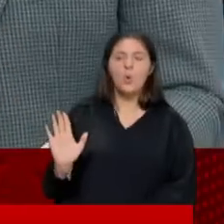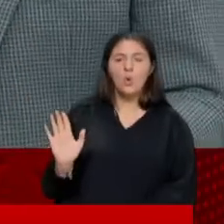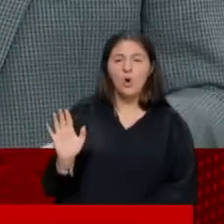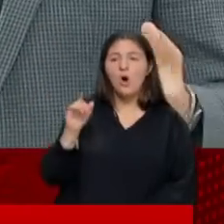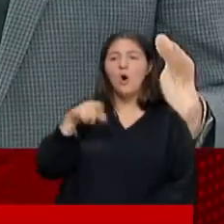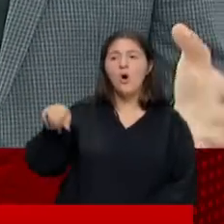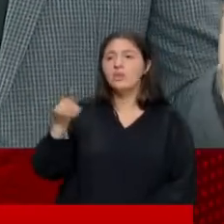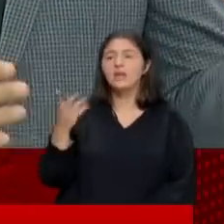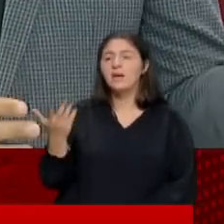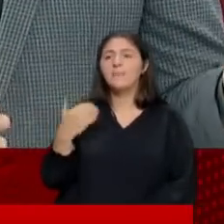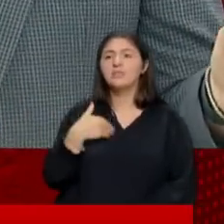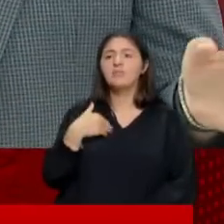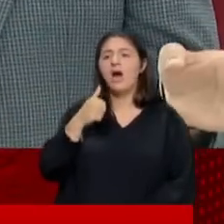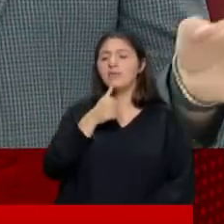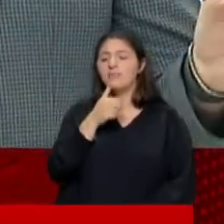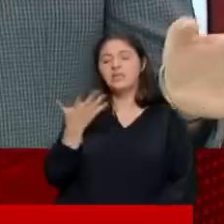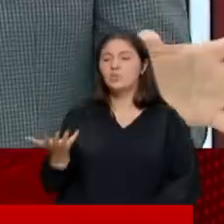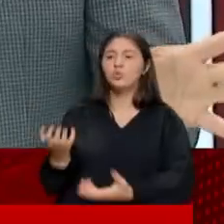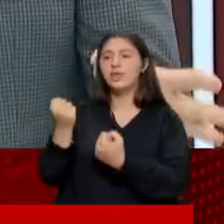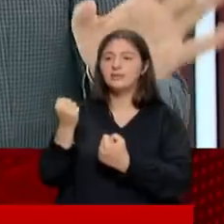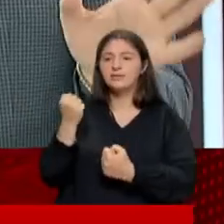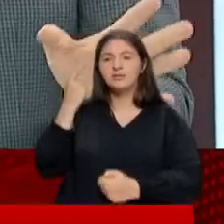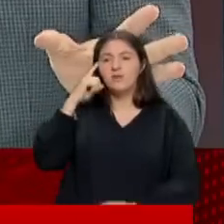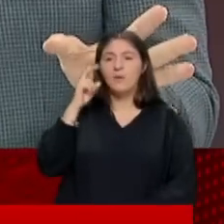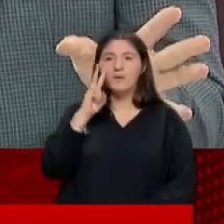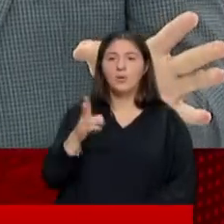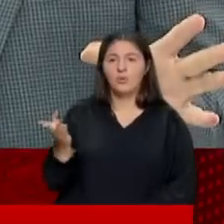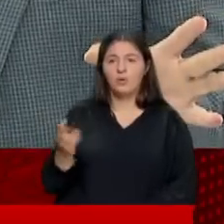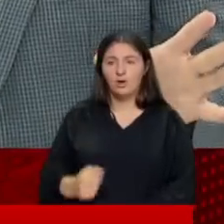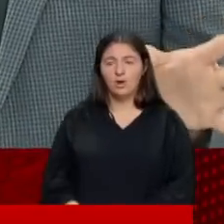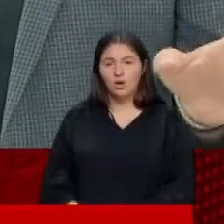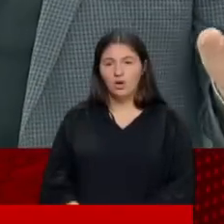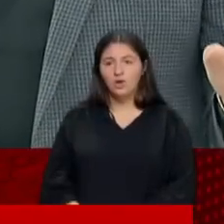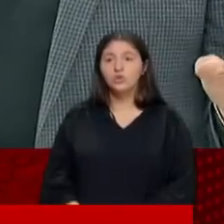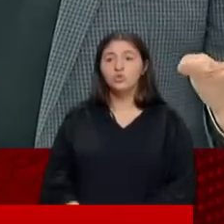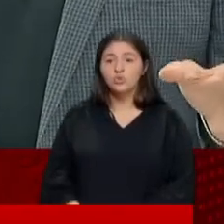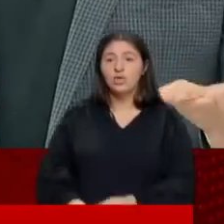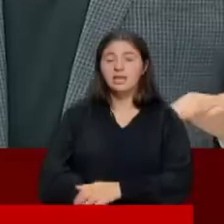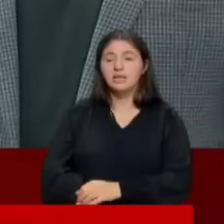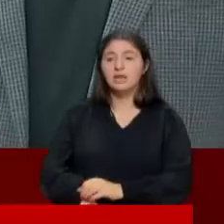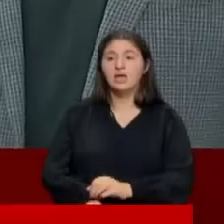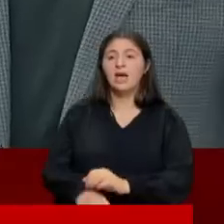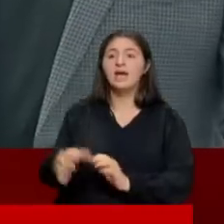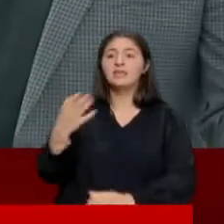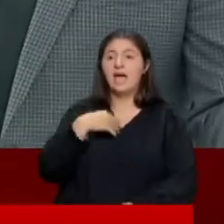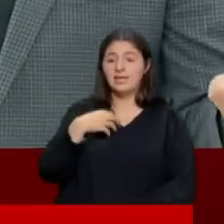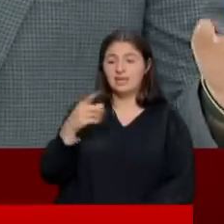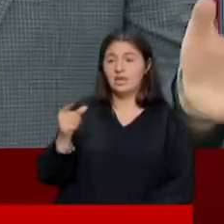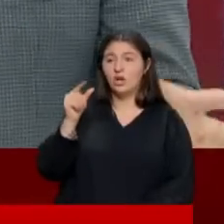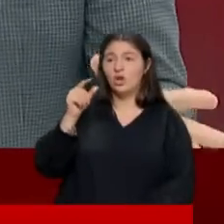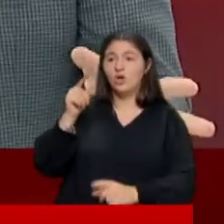onlar bizim adamları nasıl kurtarırız penceresinden bakıyorlar Çünkü kendini tanıkla